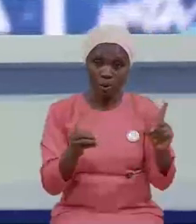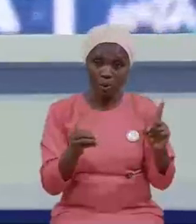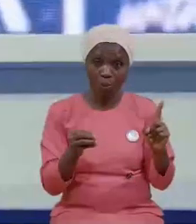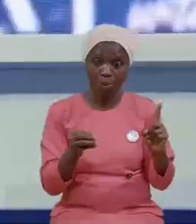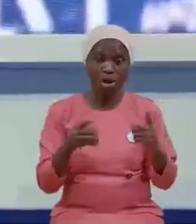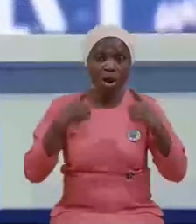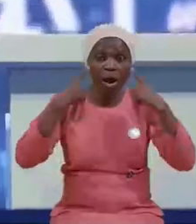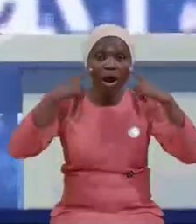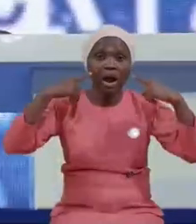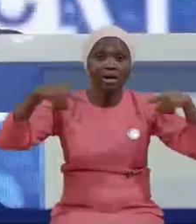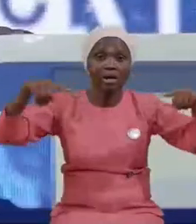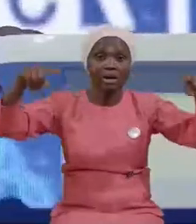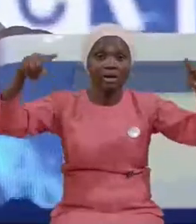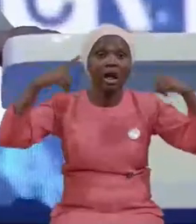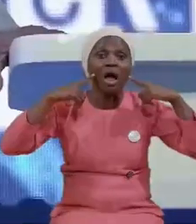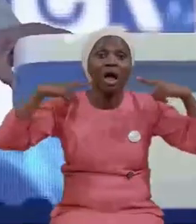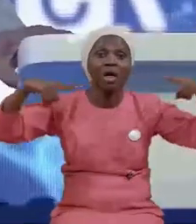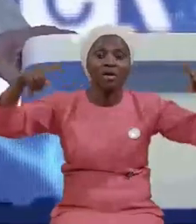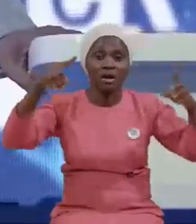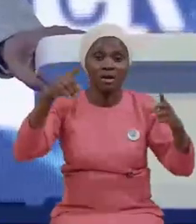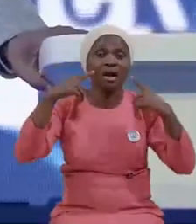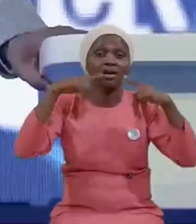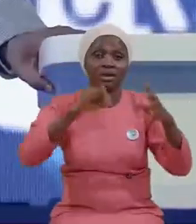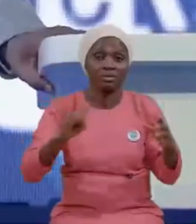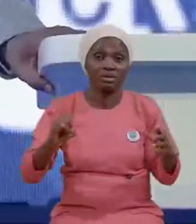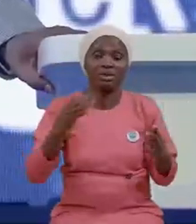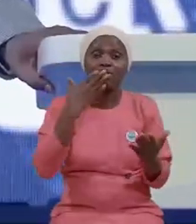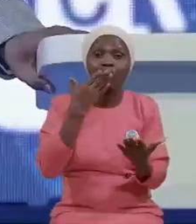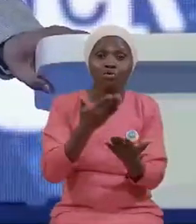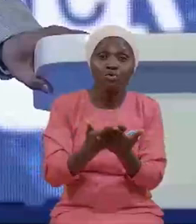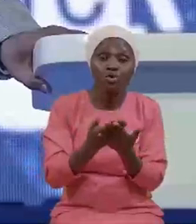Premièrement, l'annonce de la bonne nouvelle de paix.